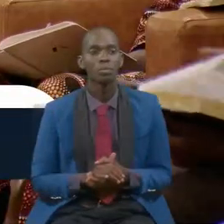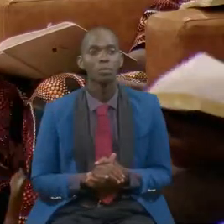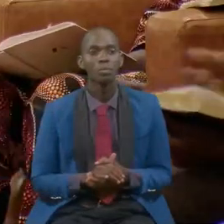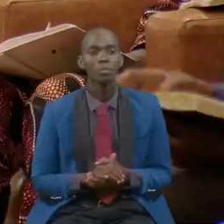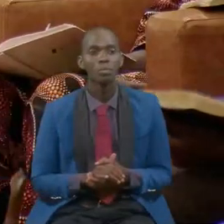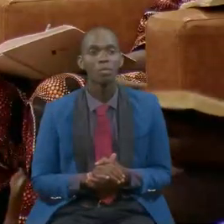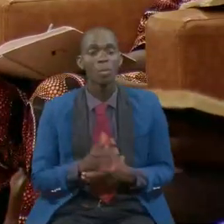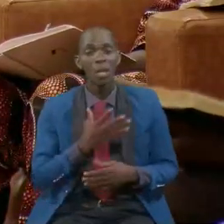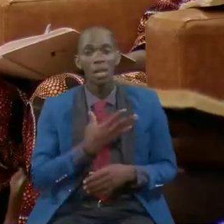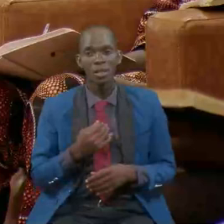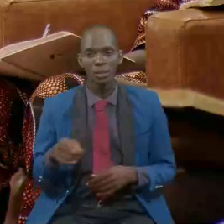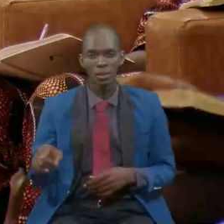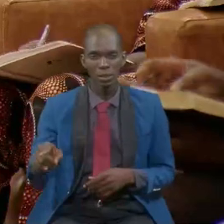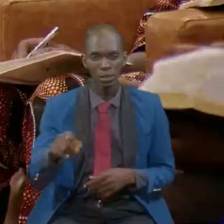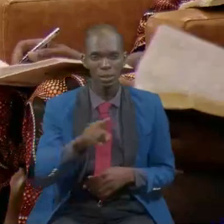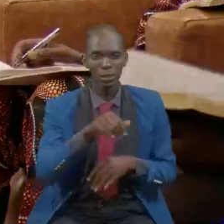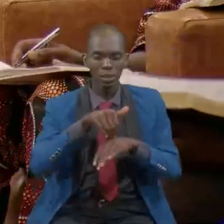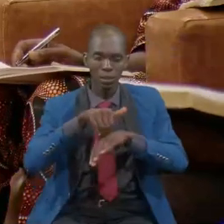chapitre Matthieu